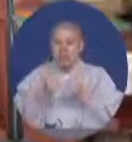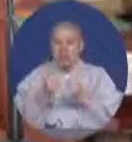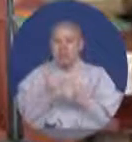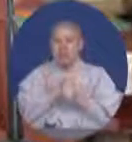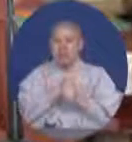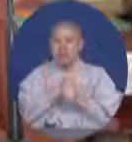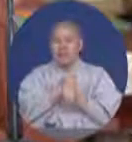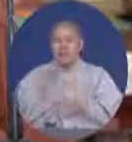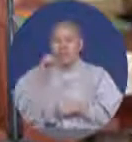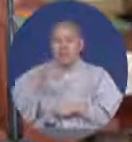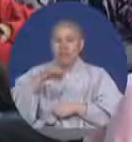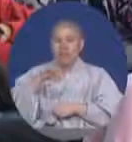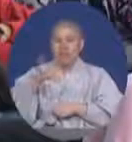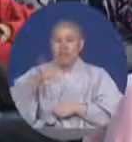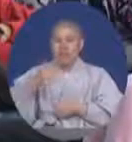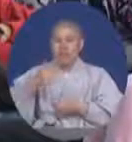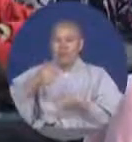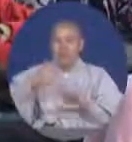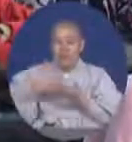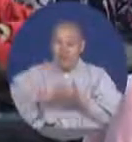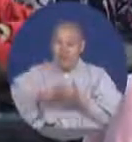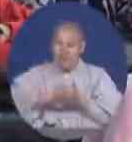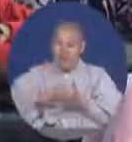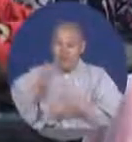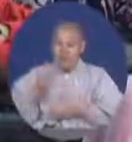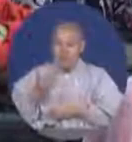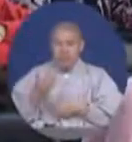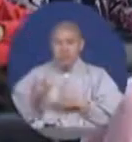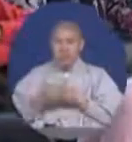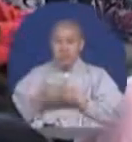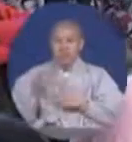이게 무진예예요. 그렇게 돼서